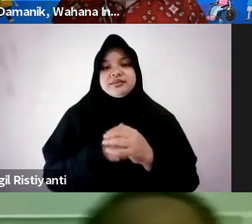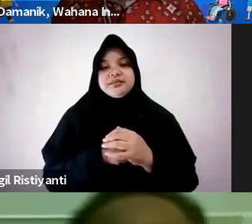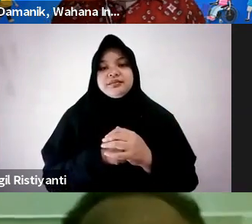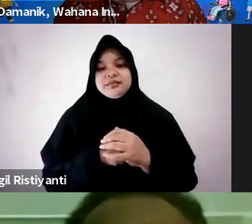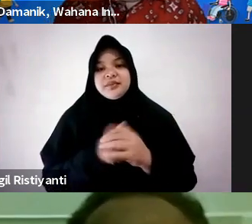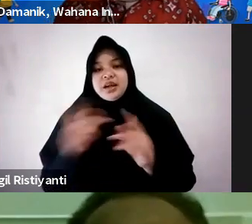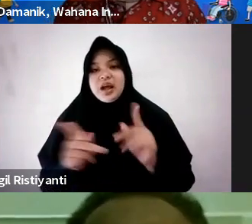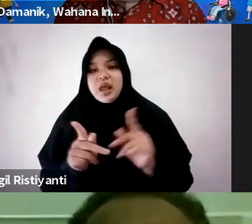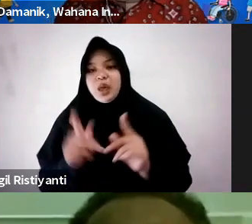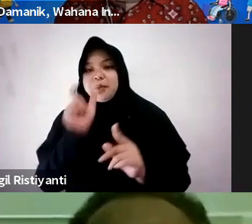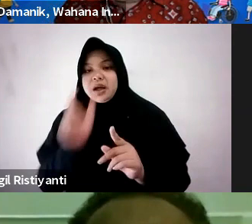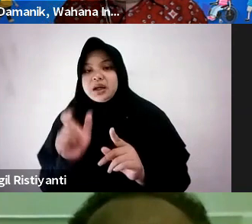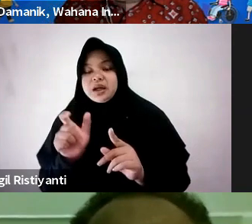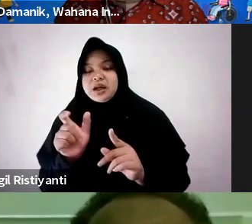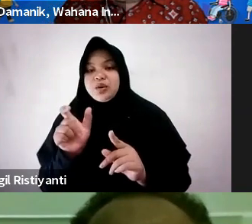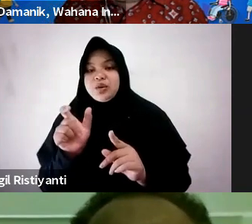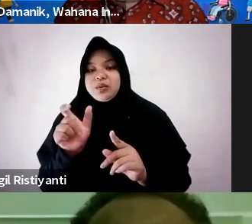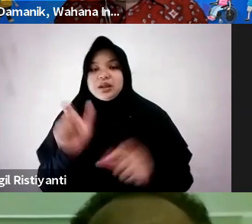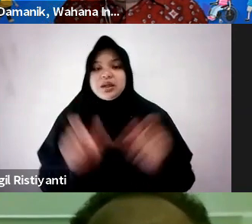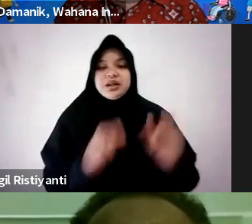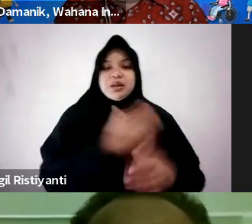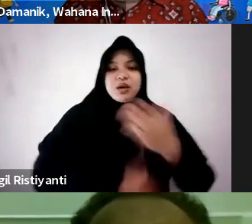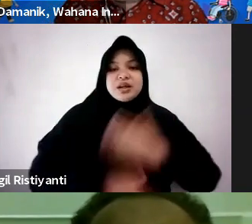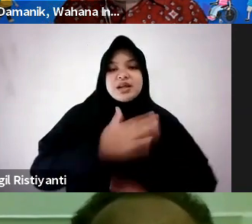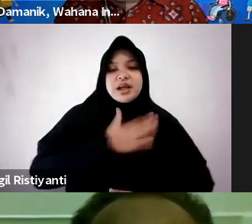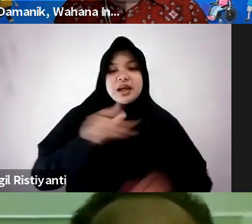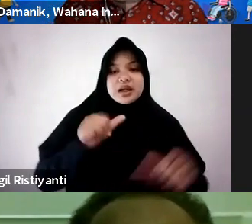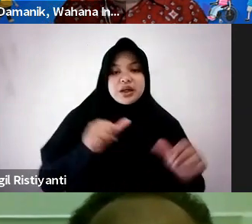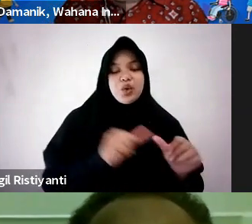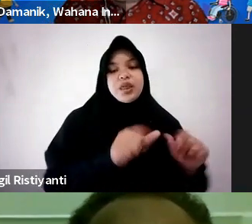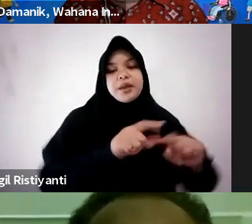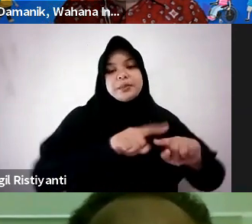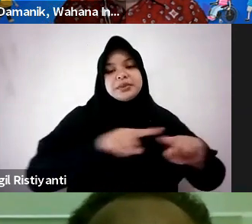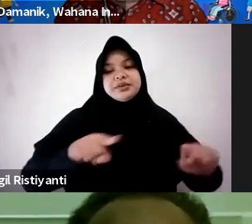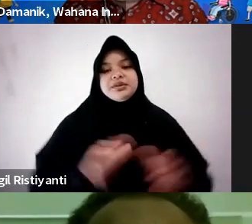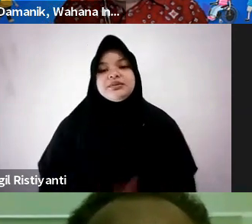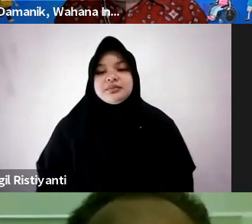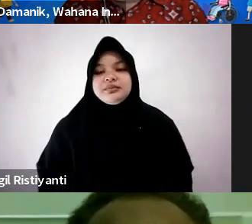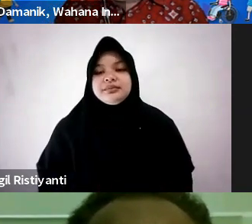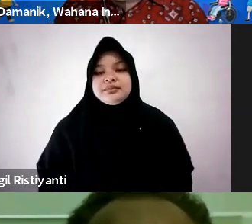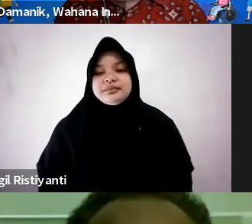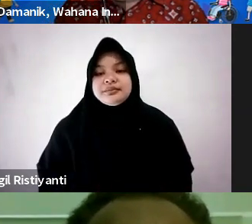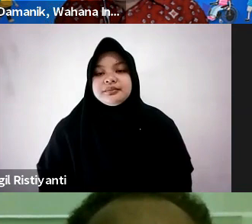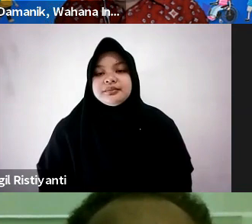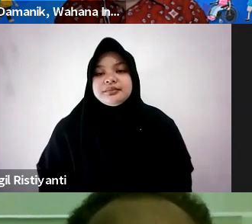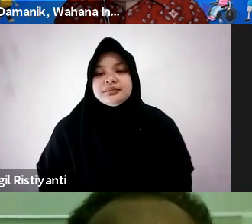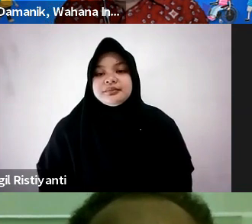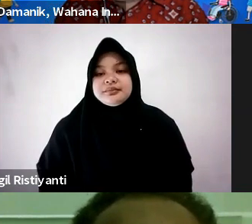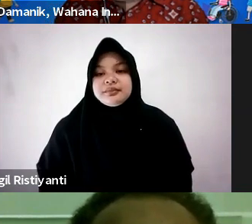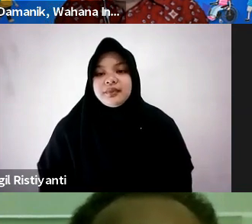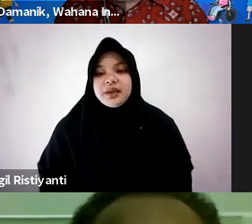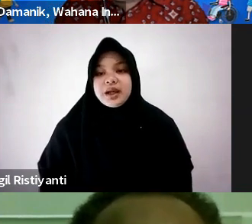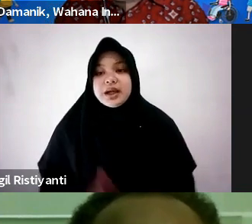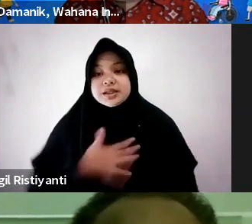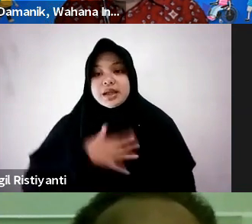pakainya sekarang ada disabilitas saya pikir saya akan ikut tapi apa namanya eh saya pakai HP yang